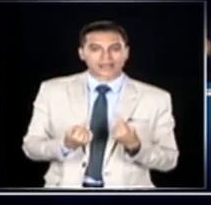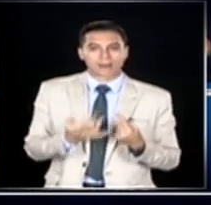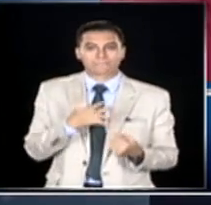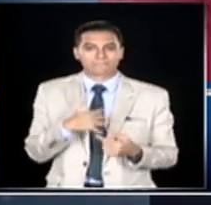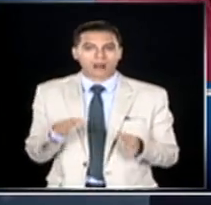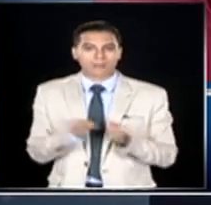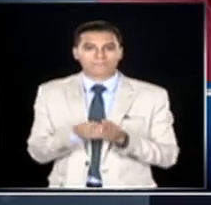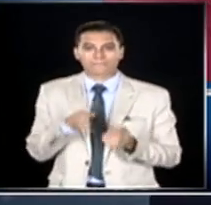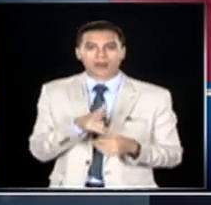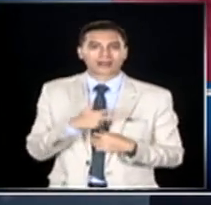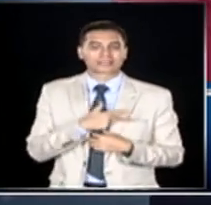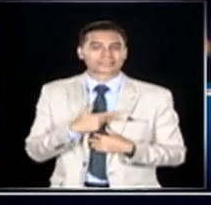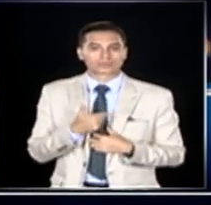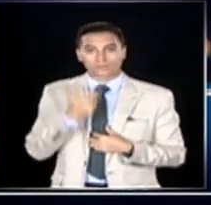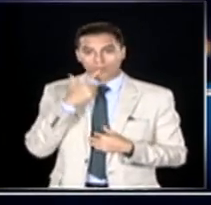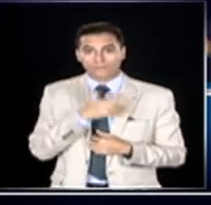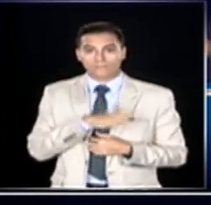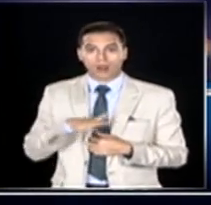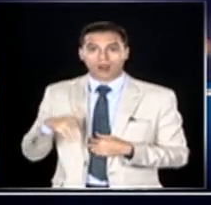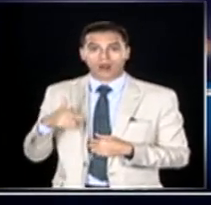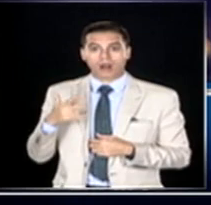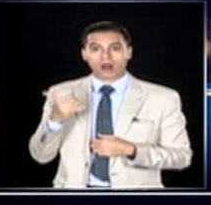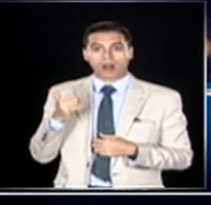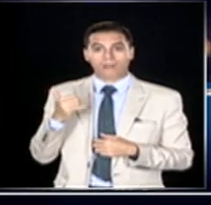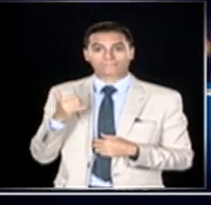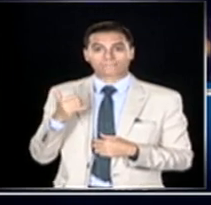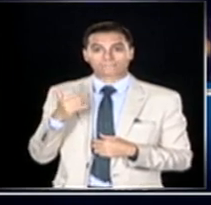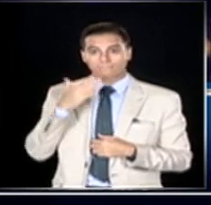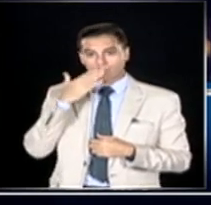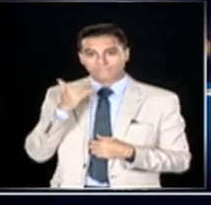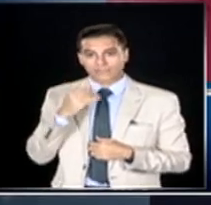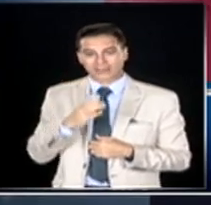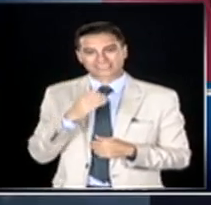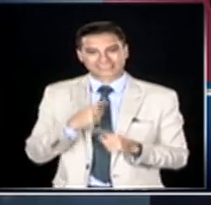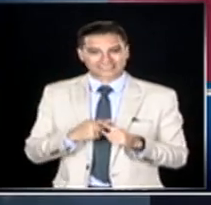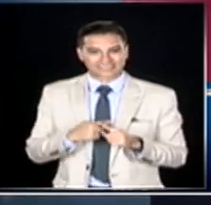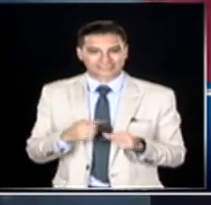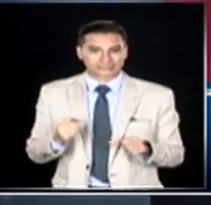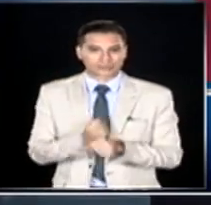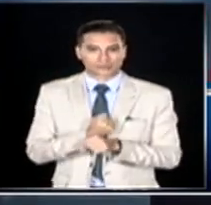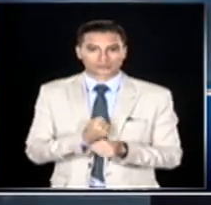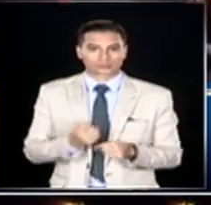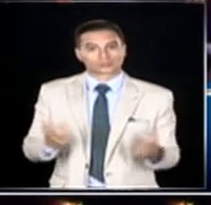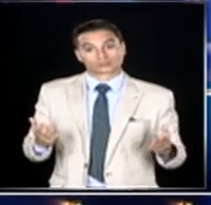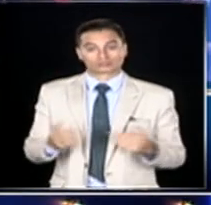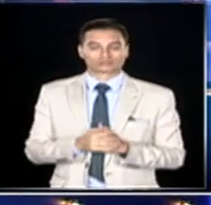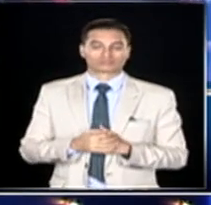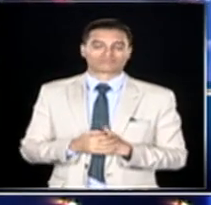الريح. بحر العربي. زياد، بحر العرب. إجابة خاطئة.